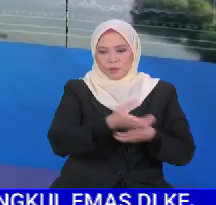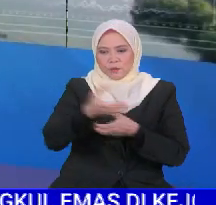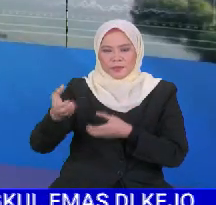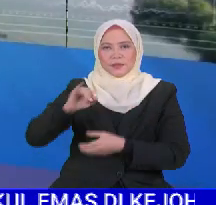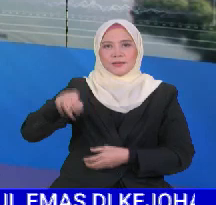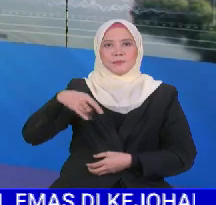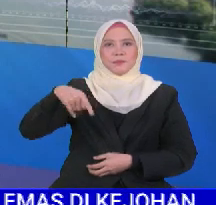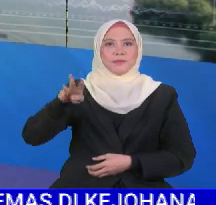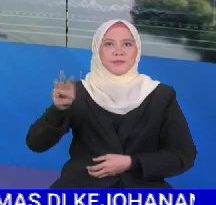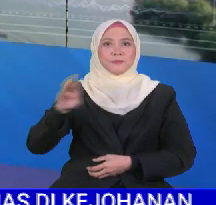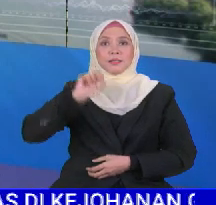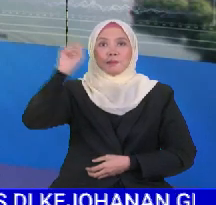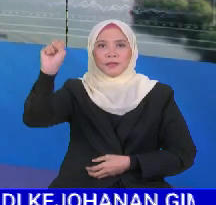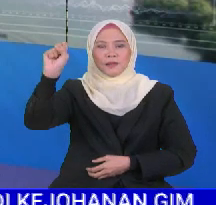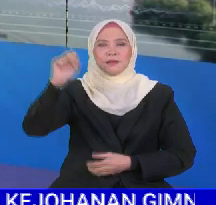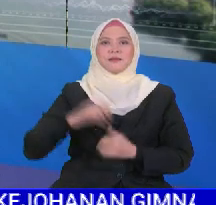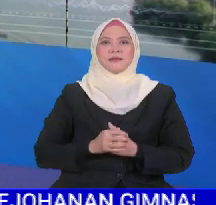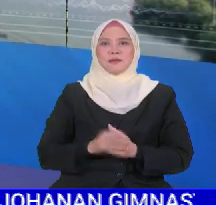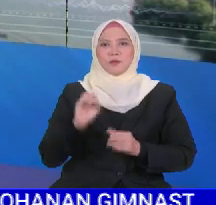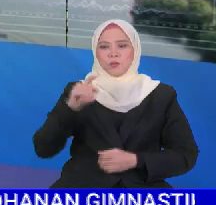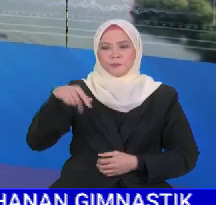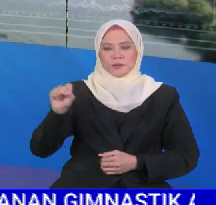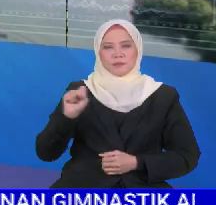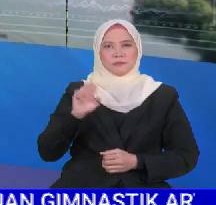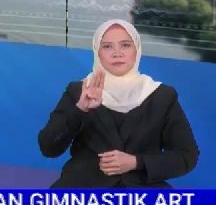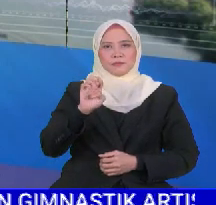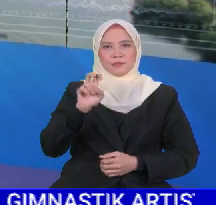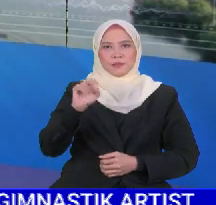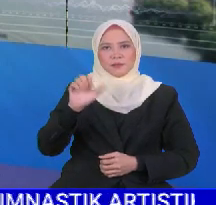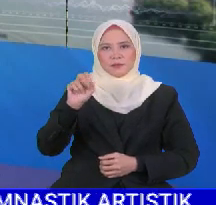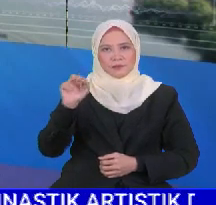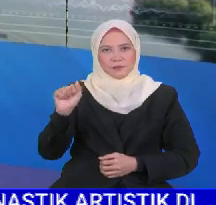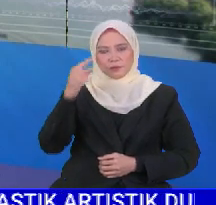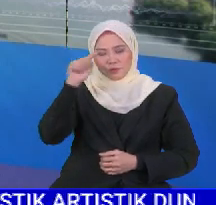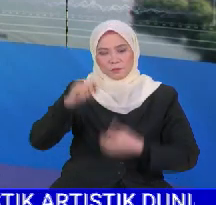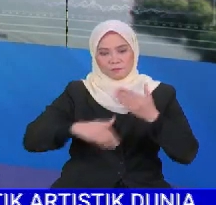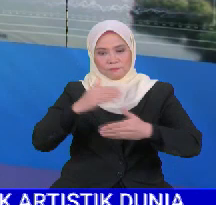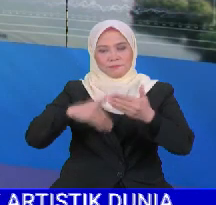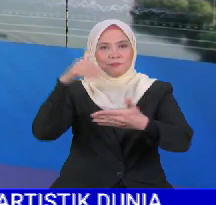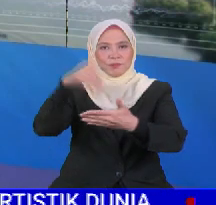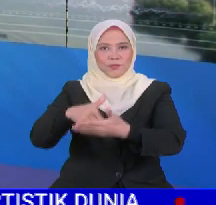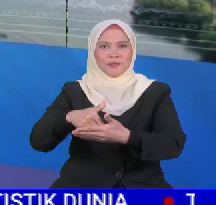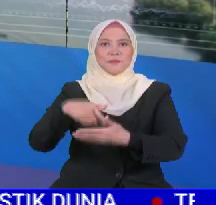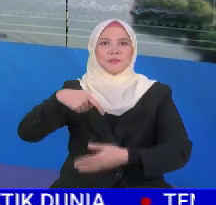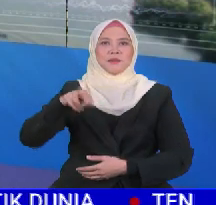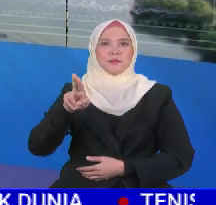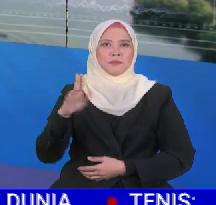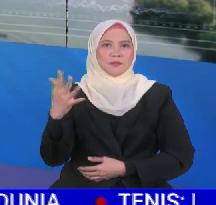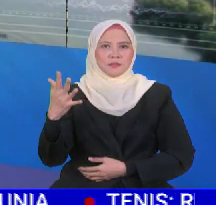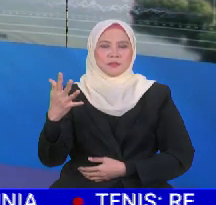Malaysia jbpm sabas selaku komando operasi bencana sepanjang proses pilihan Raya umum ke-15